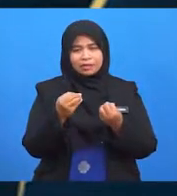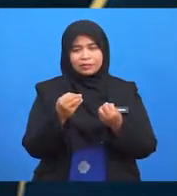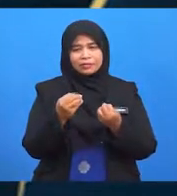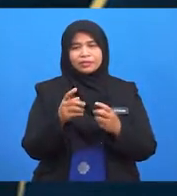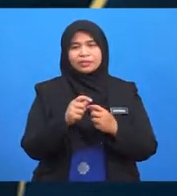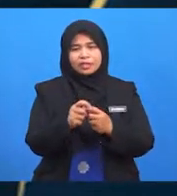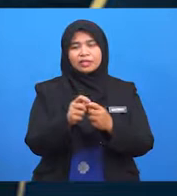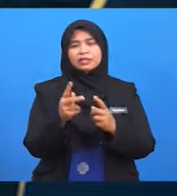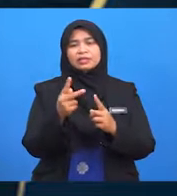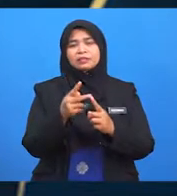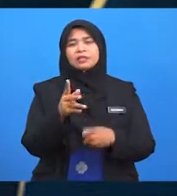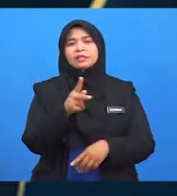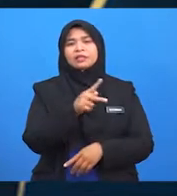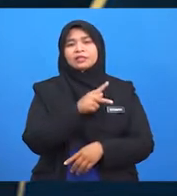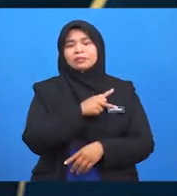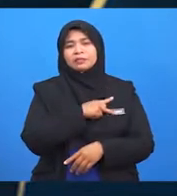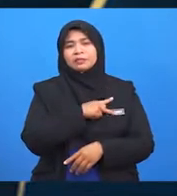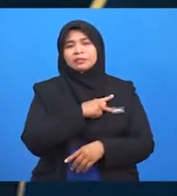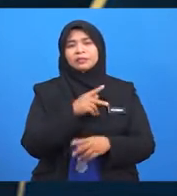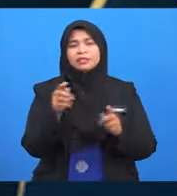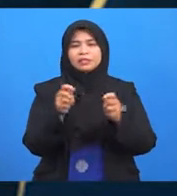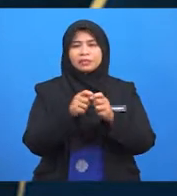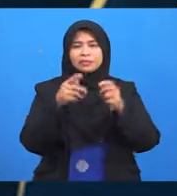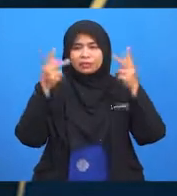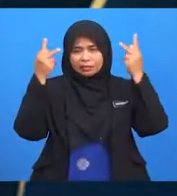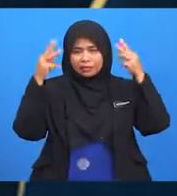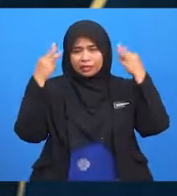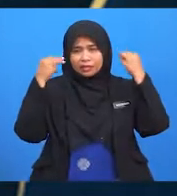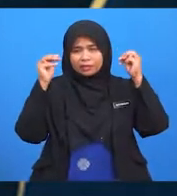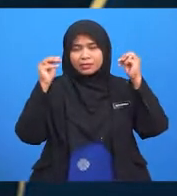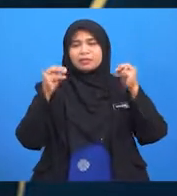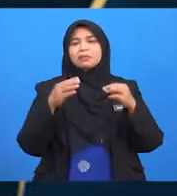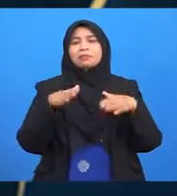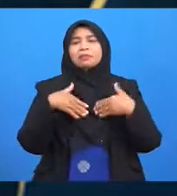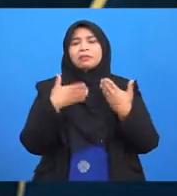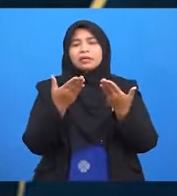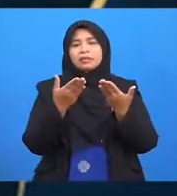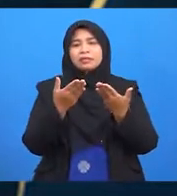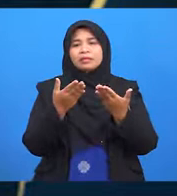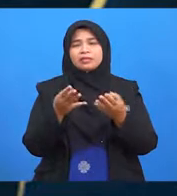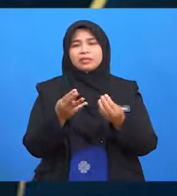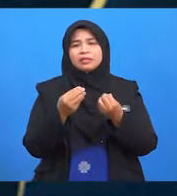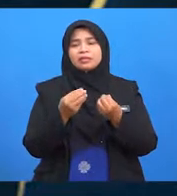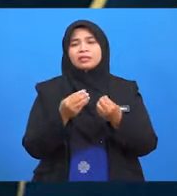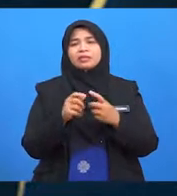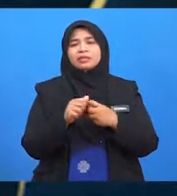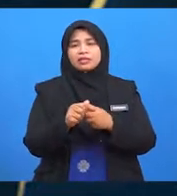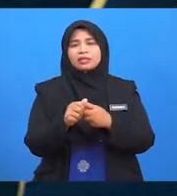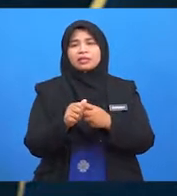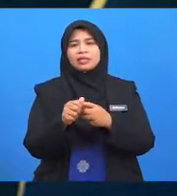negara seperti Perdana Menteri? Bagaimana hendak mentaati pemimpin